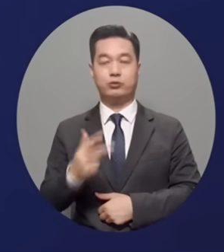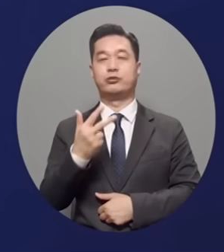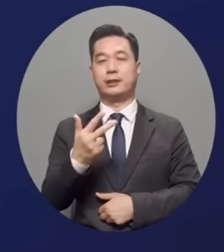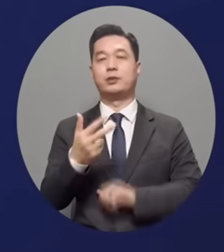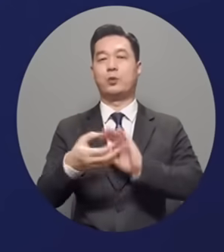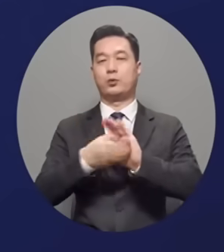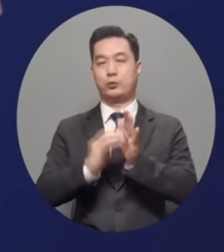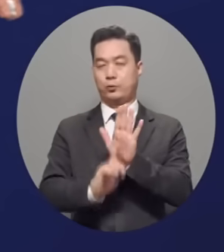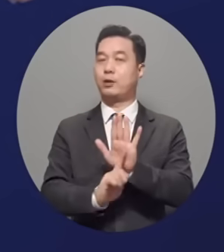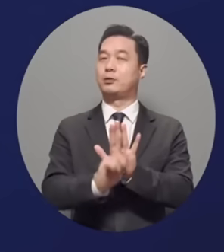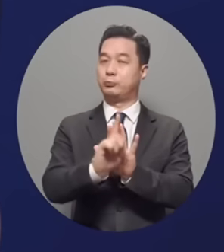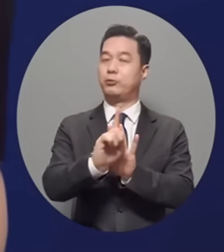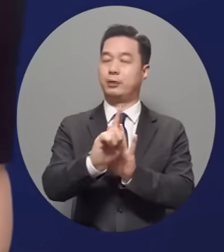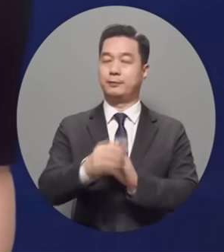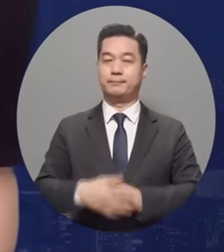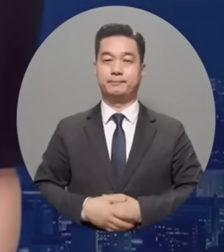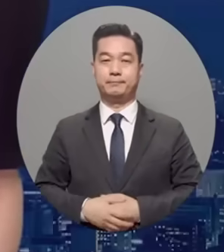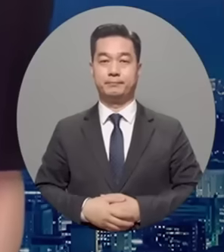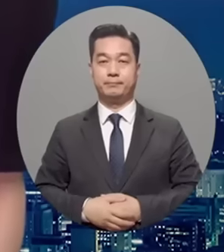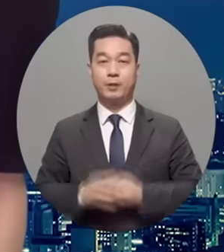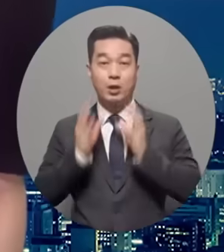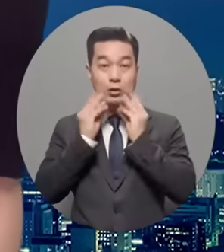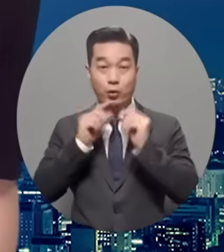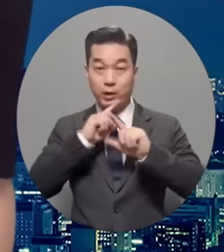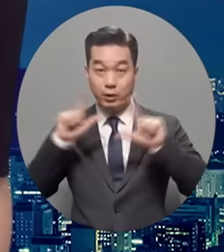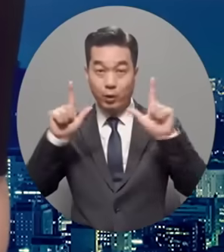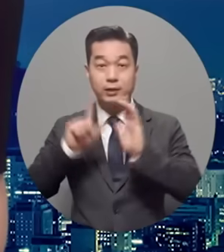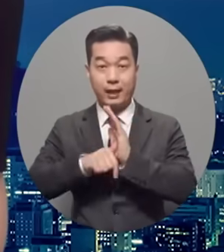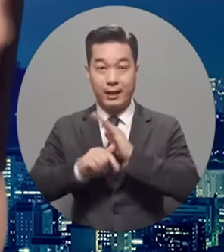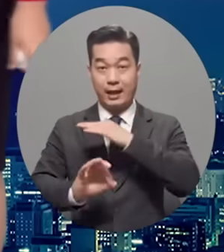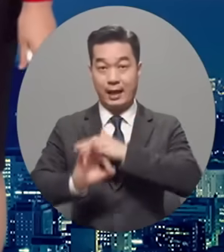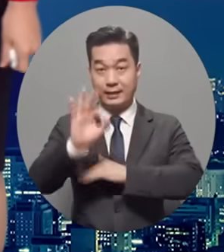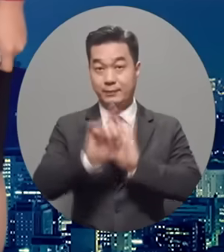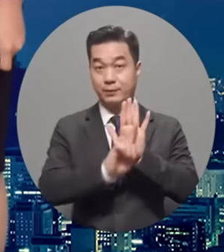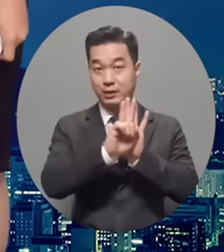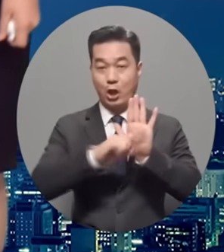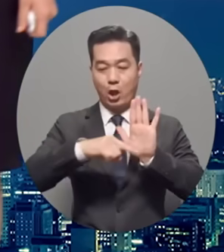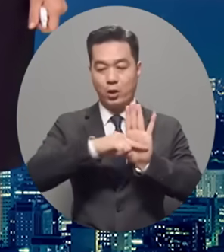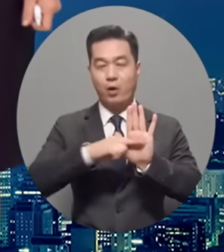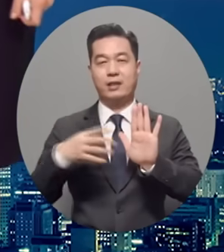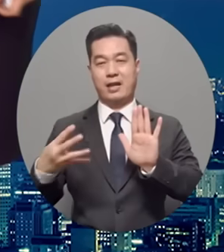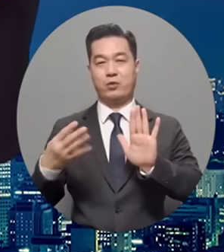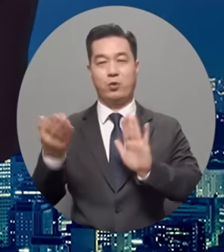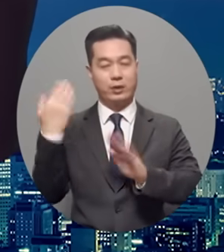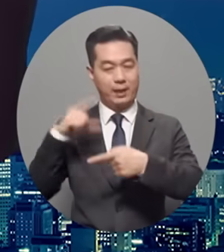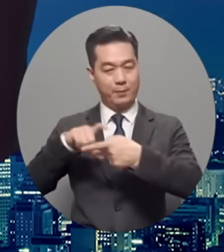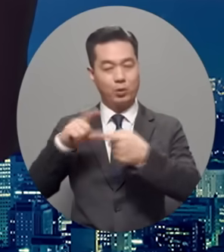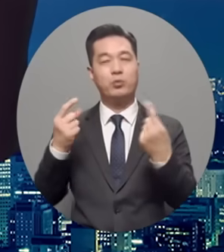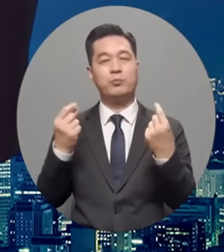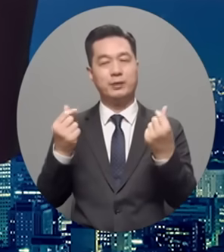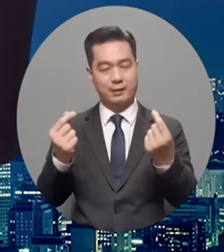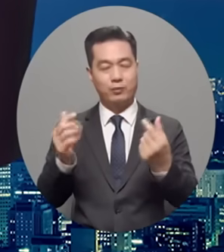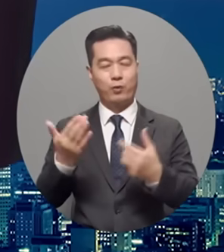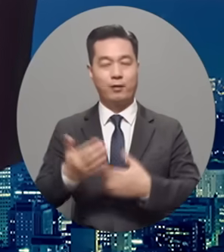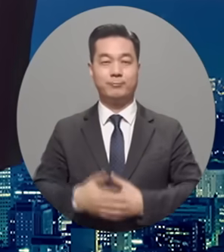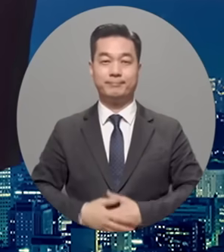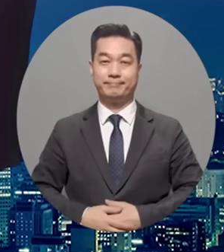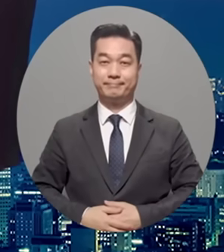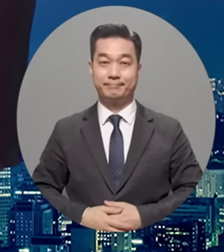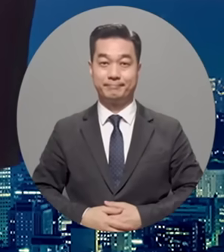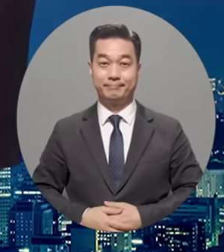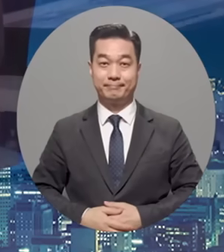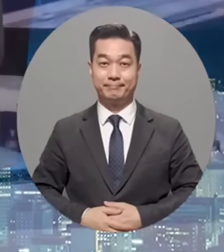7도까지 오르겠습니다. 주 후반에는 서울의 아침 기온이 영하 4도로 예년 이맘때의 추위가 찾아오겠습니다. 날씨였습니다.